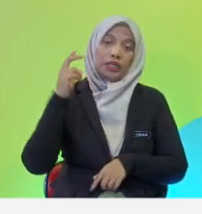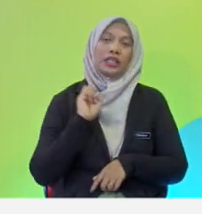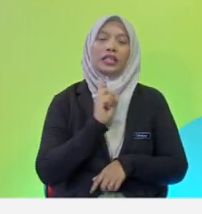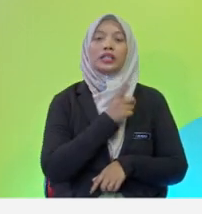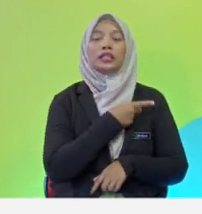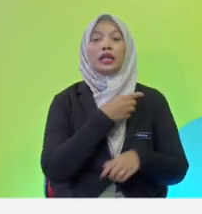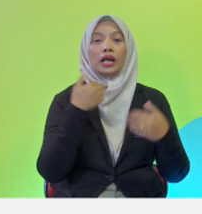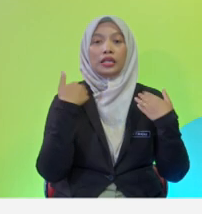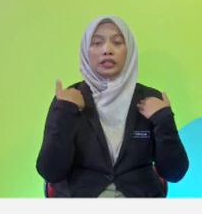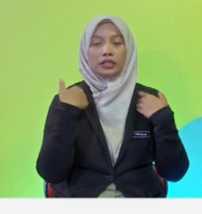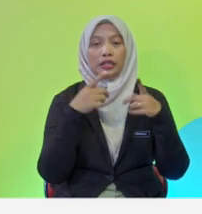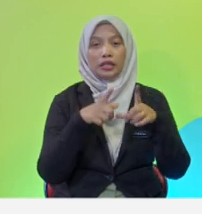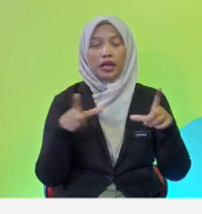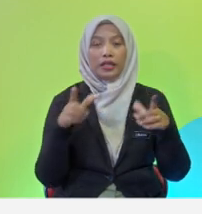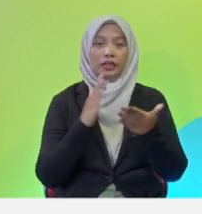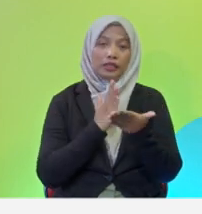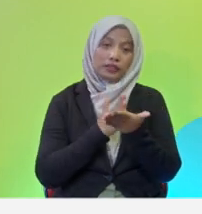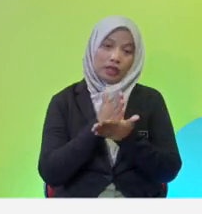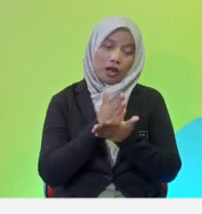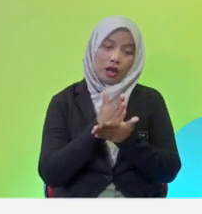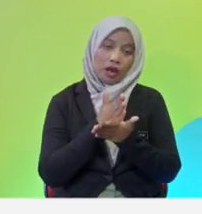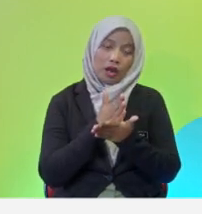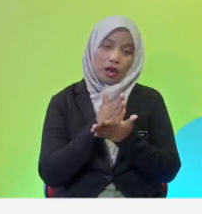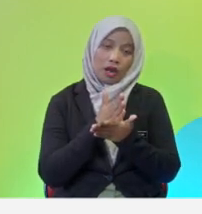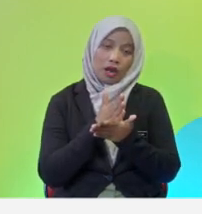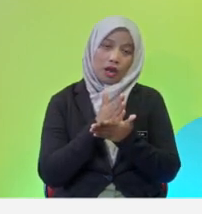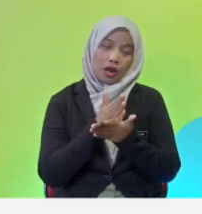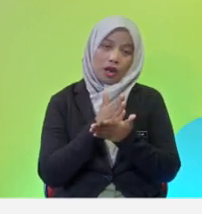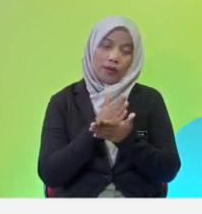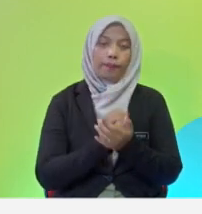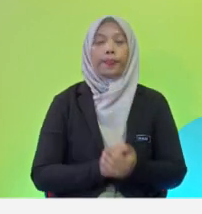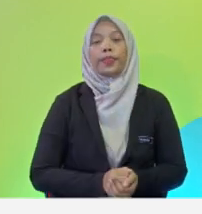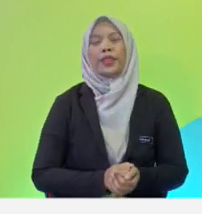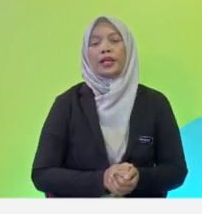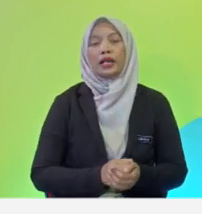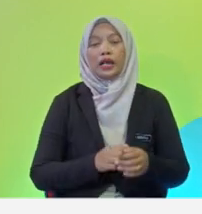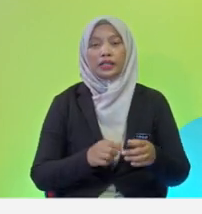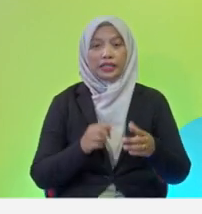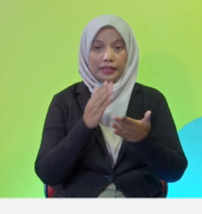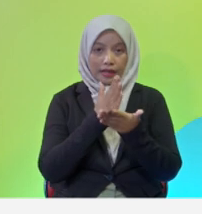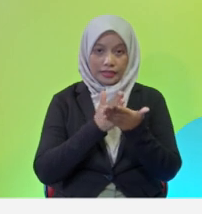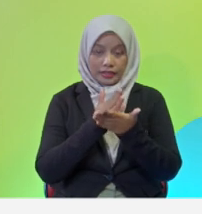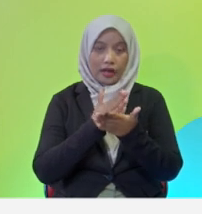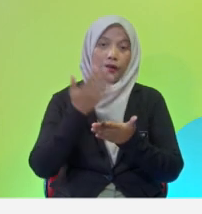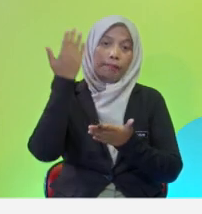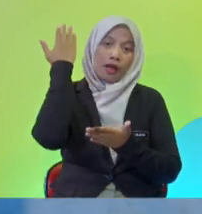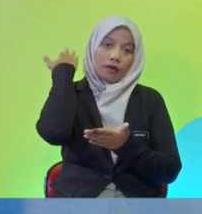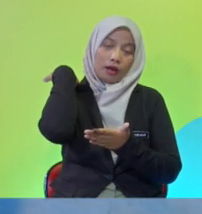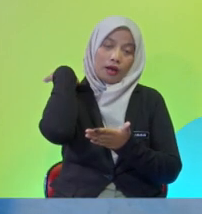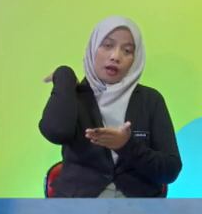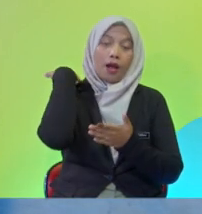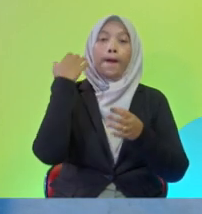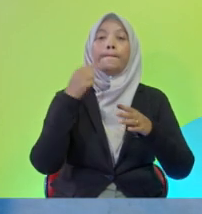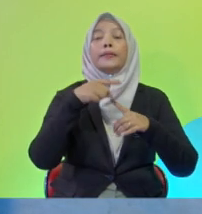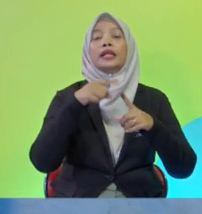kita ada dalam tu ada line juga. Line tengah dia, ada line untuk mengaktifkan line dan juga ada garisan di belakang. Jadi